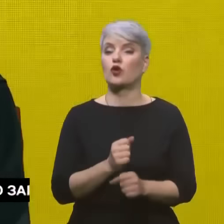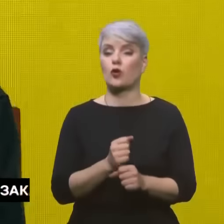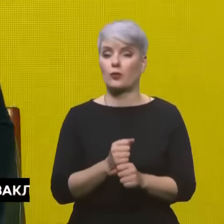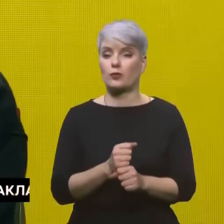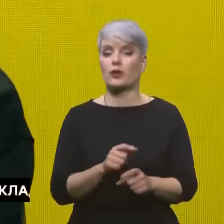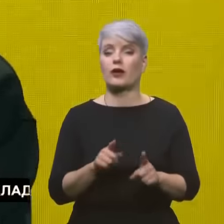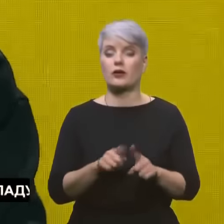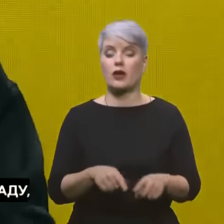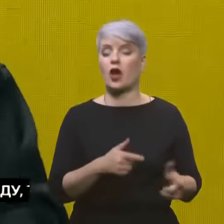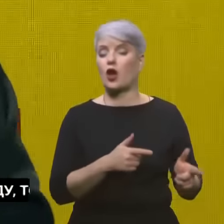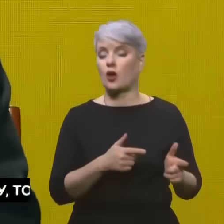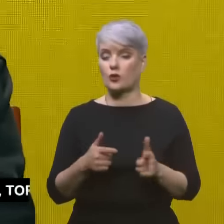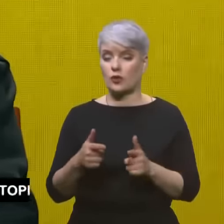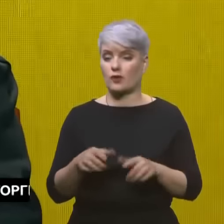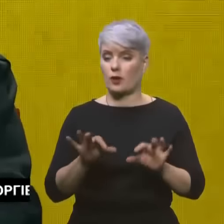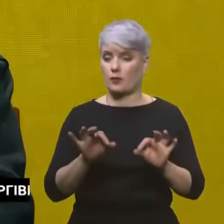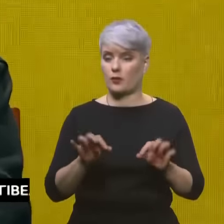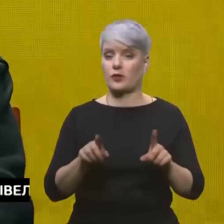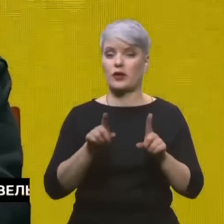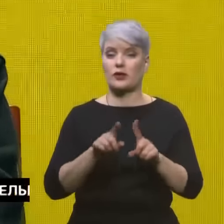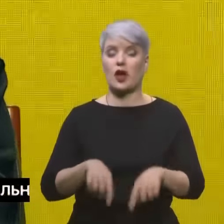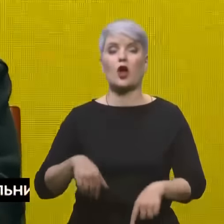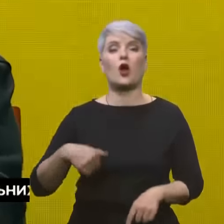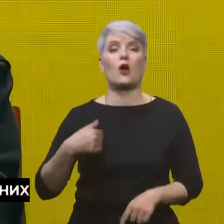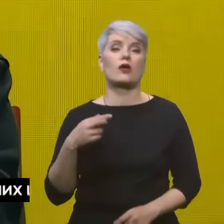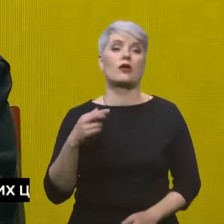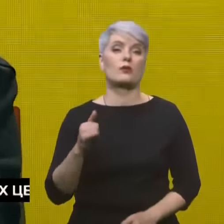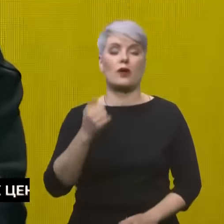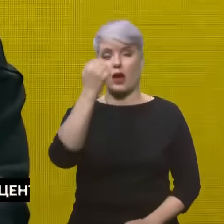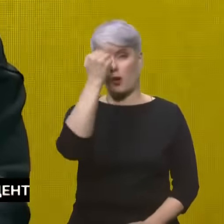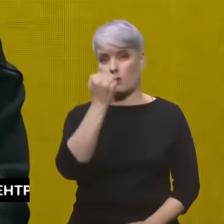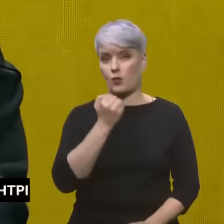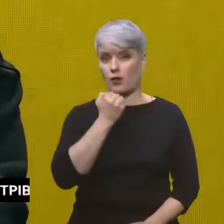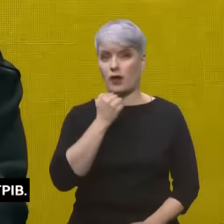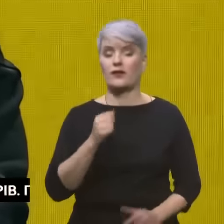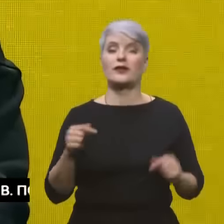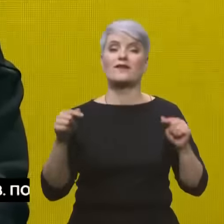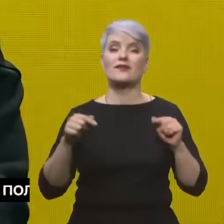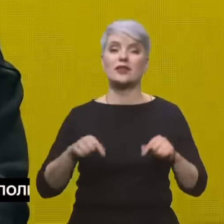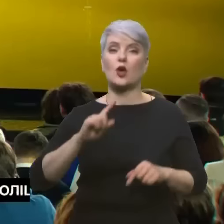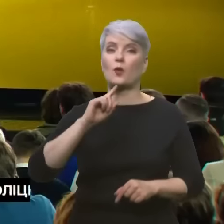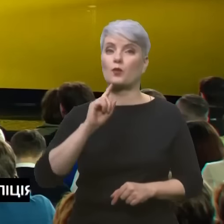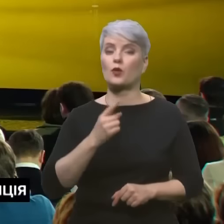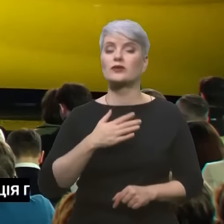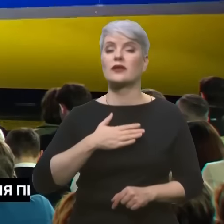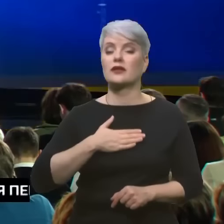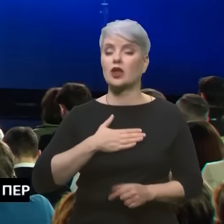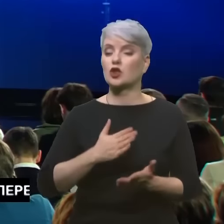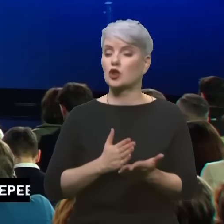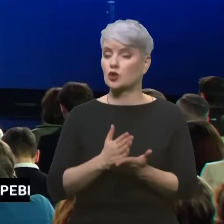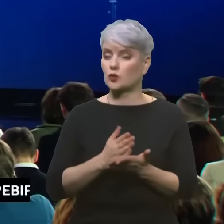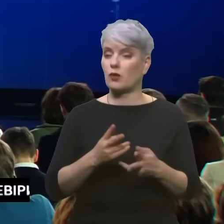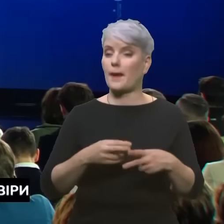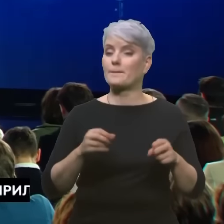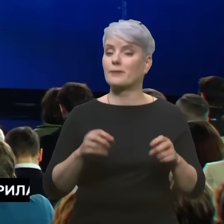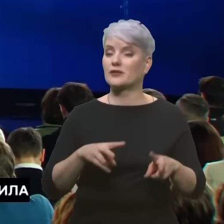готові проговорити. Також хотів би подякувати в цьому році нашим службовцям Служби безпеки